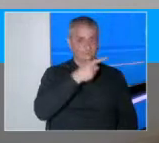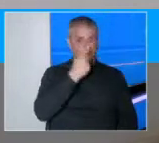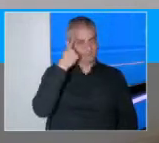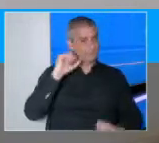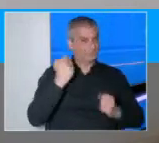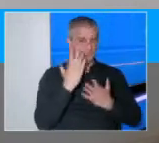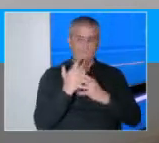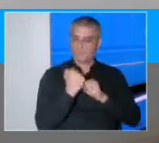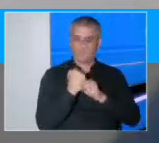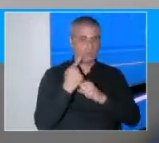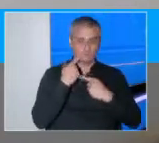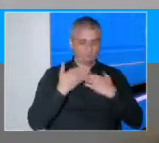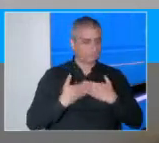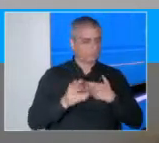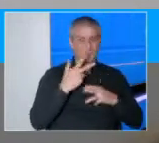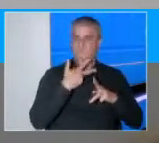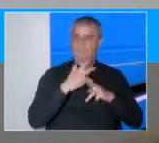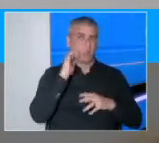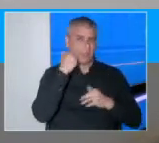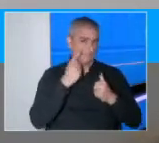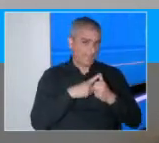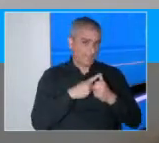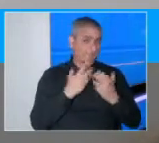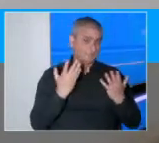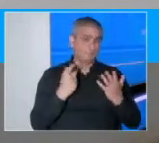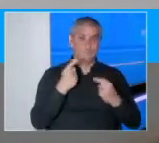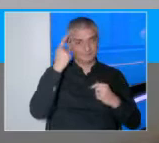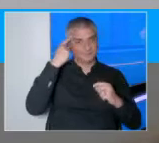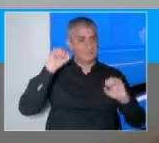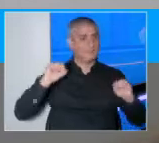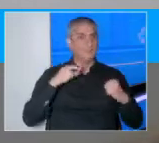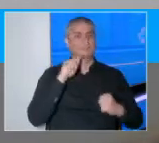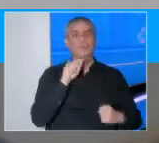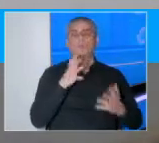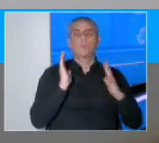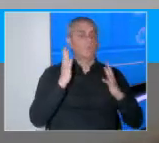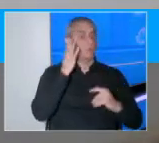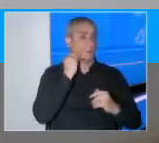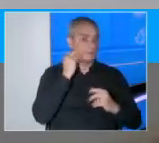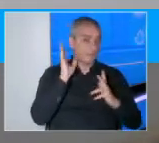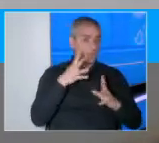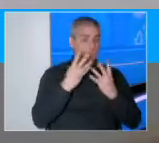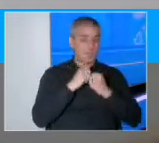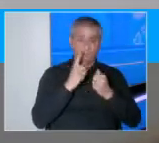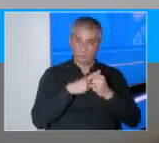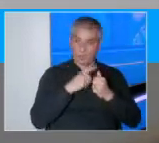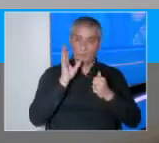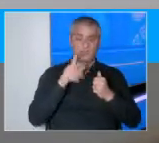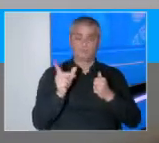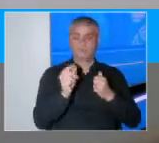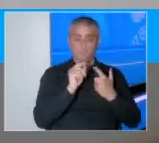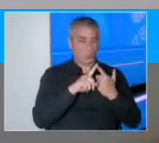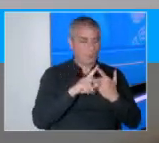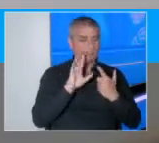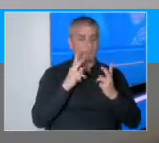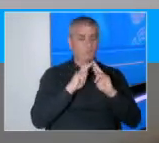מיזם שפועל אצלנו בכל השנה ולא רק מחר. המיזם הזה הוא מיזם מאוד כיף, הוא גם למשפחות, גם לזוגות,